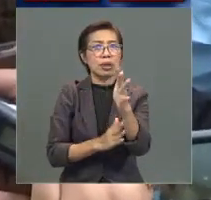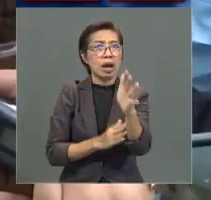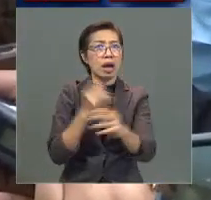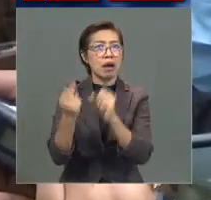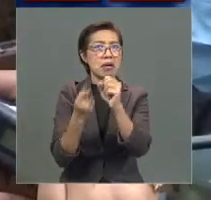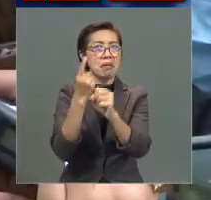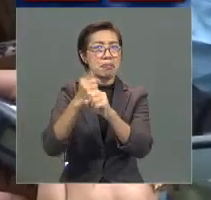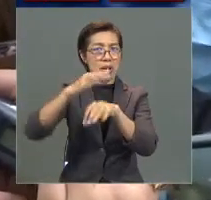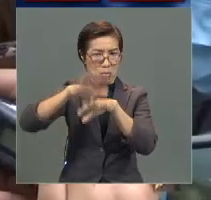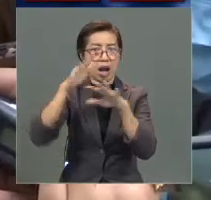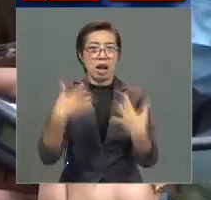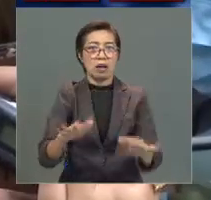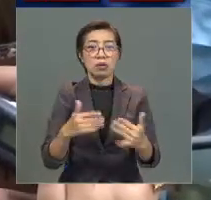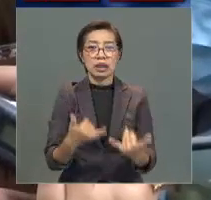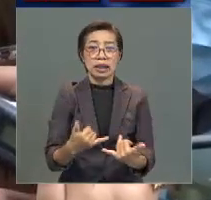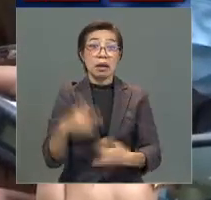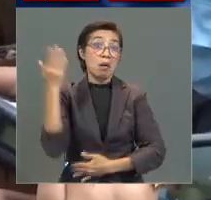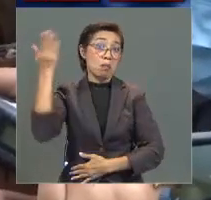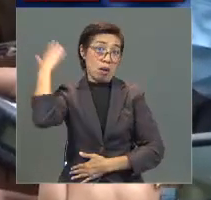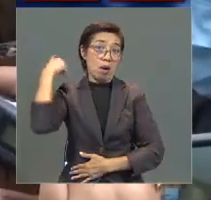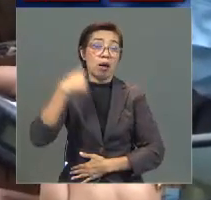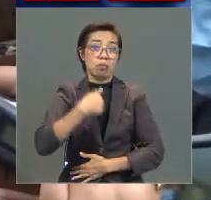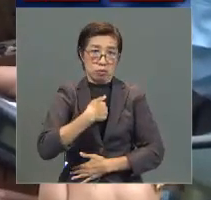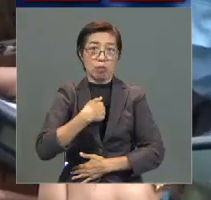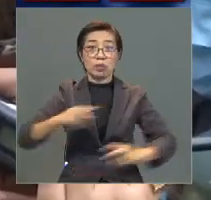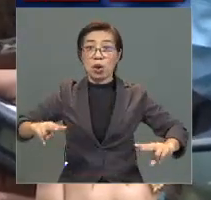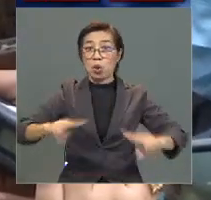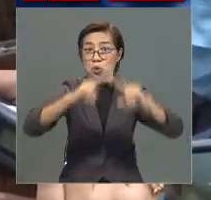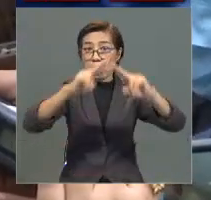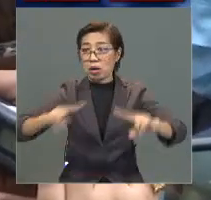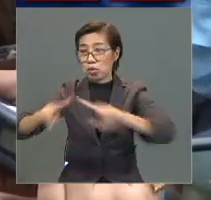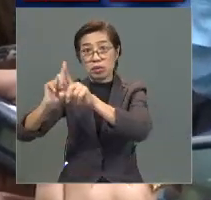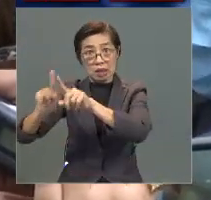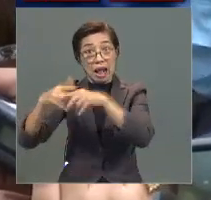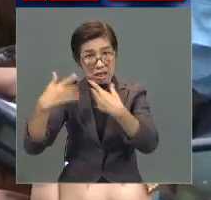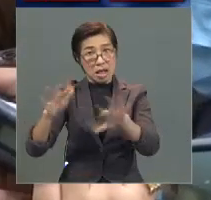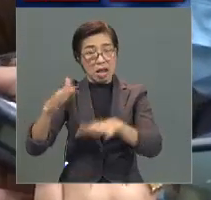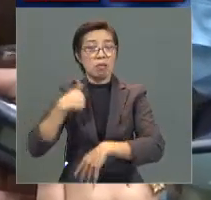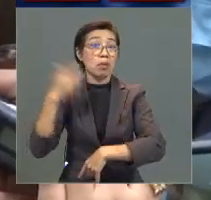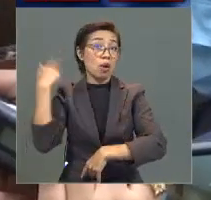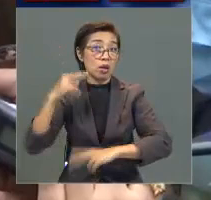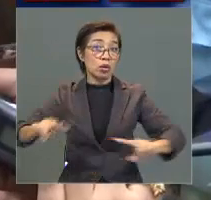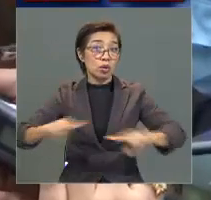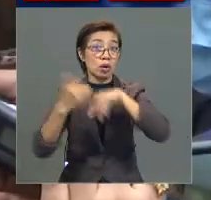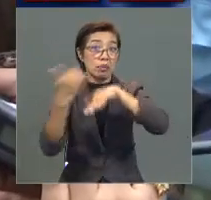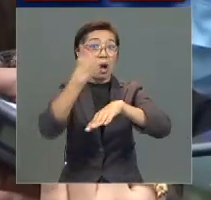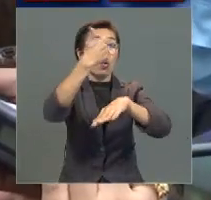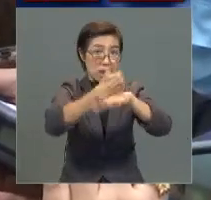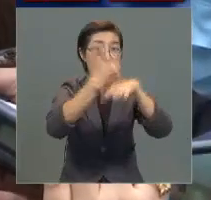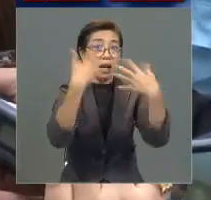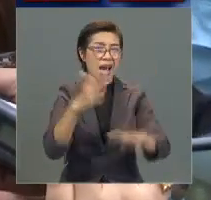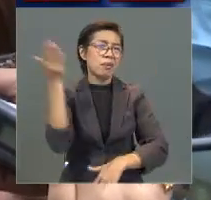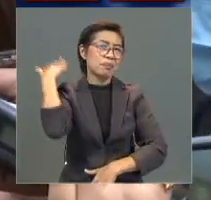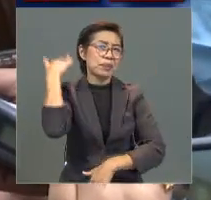า1ปีแล้วตอนนี้ในอดีตผมก็เคยอยู่กระทรวงใหญ่ๆผมเคยเป็นรัฐมนตรีว่าการกระทรวงคมนาคมมาแล้ว